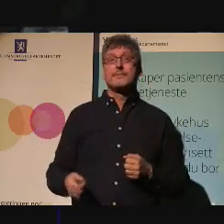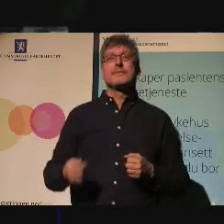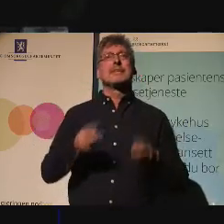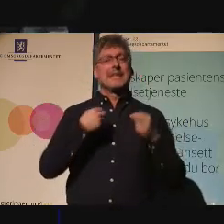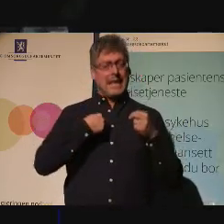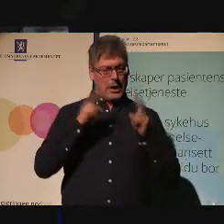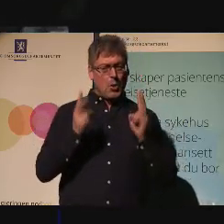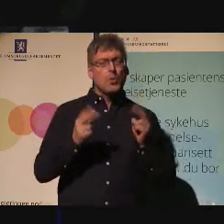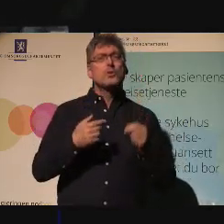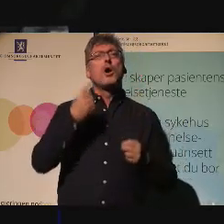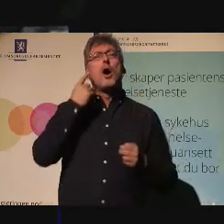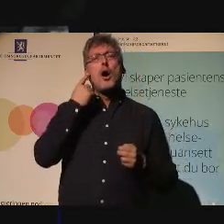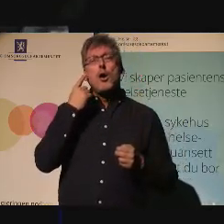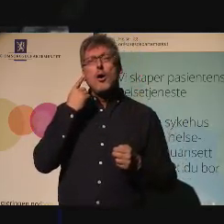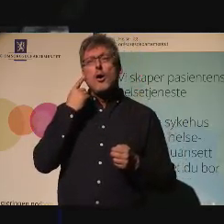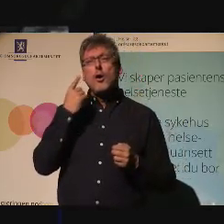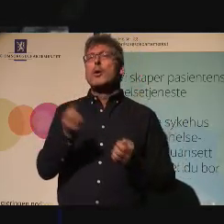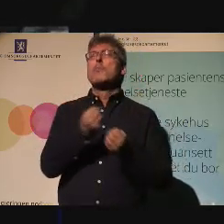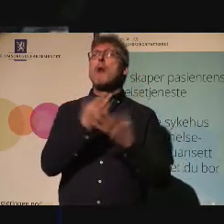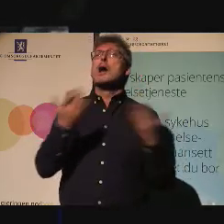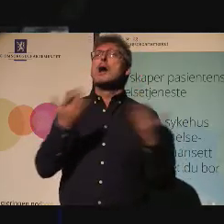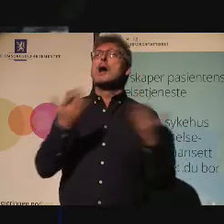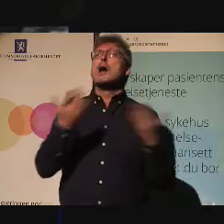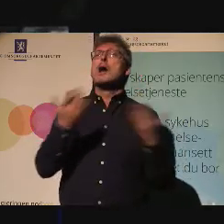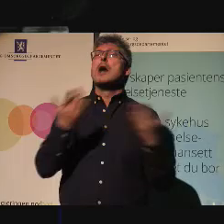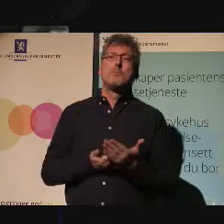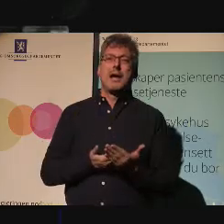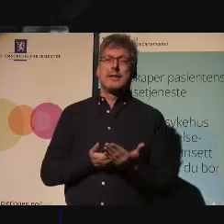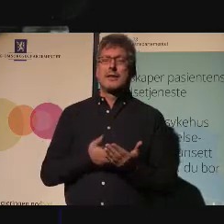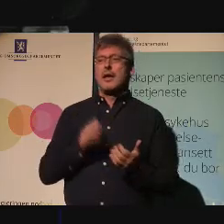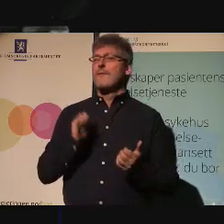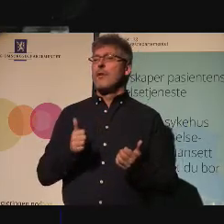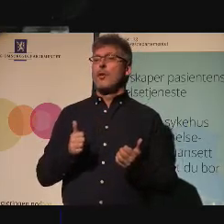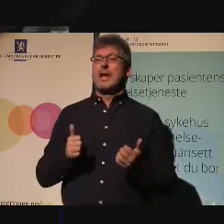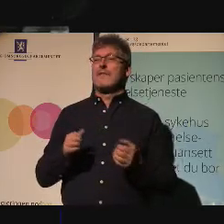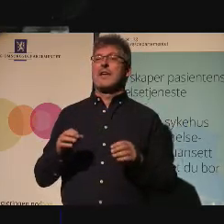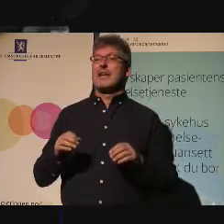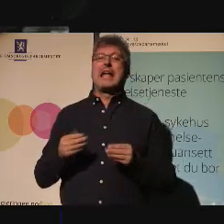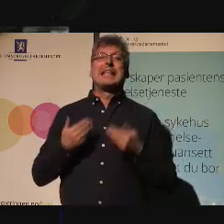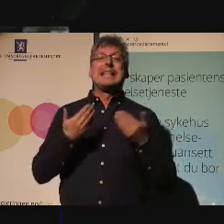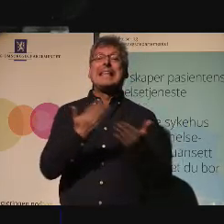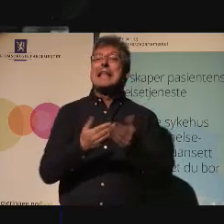hørt mange argumenter for at man ikke gir tilbud.